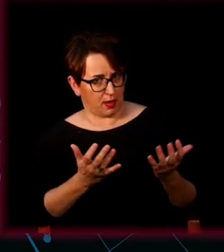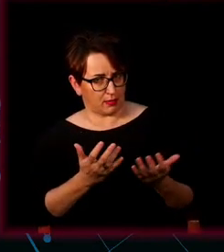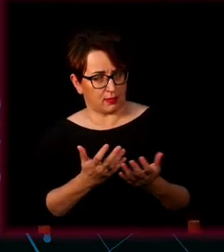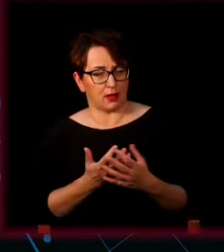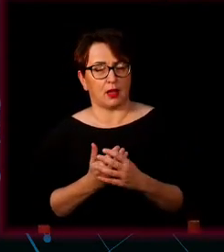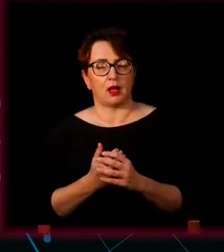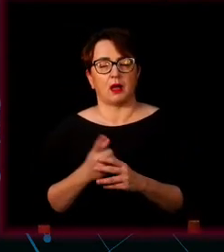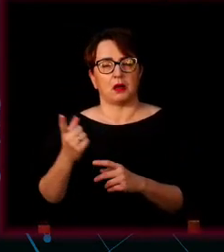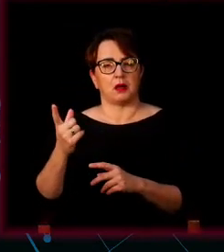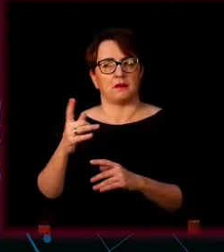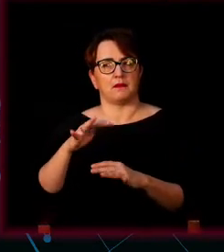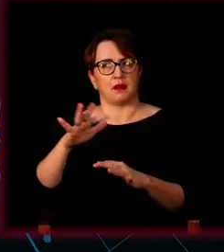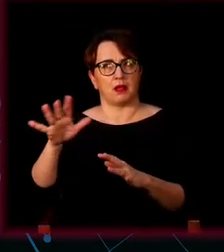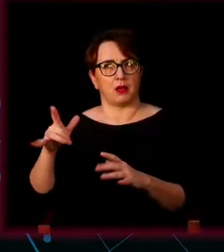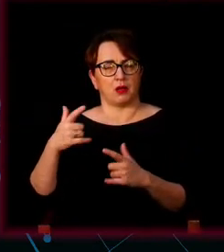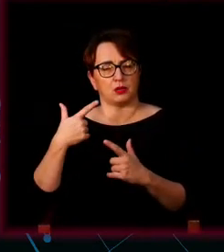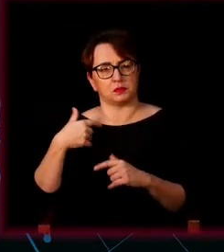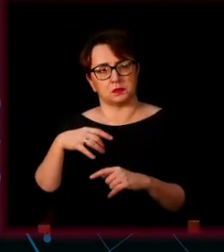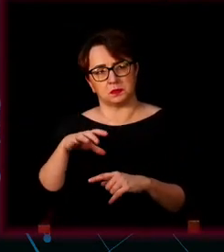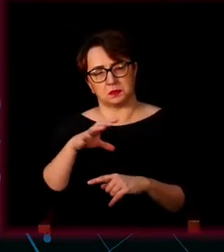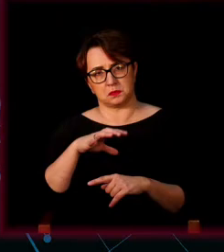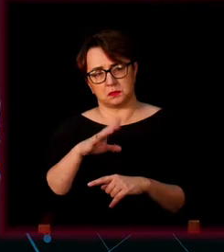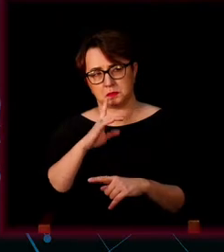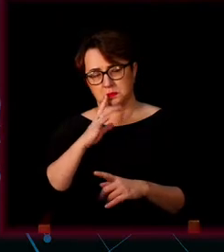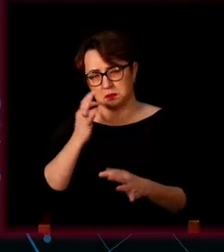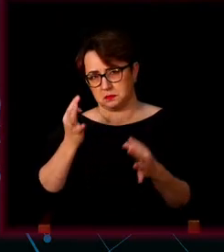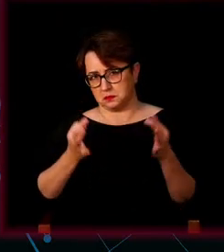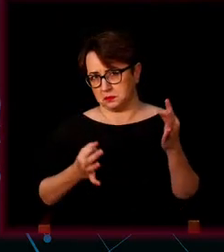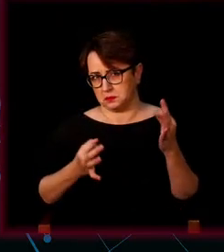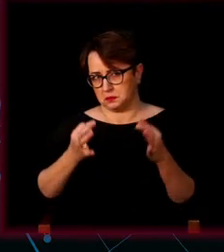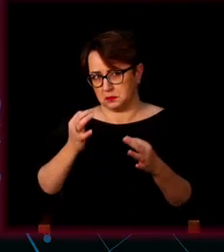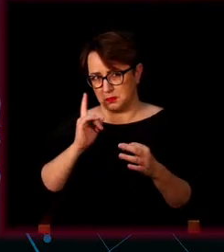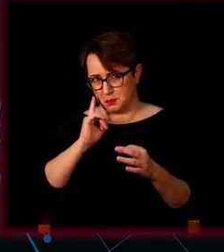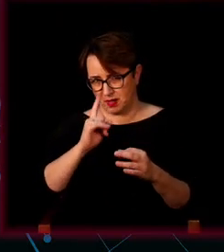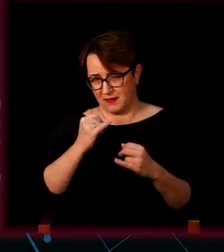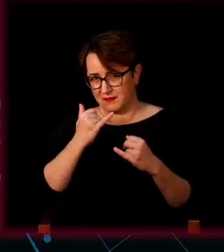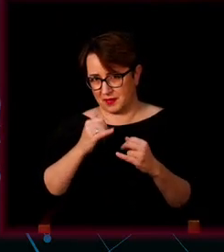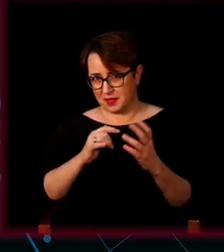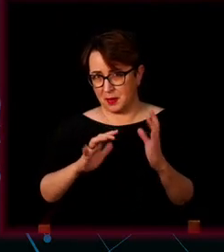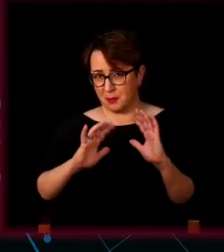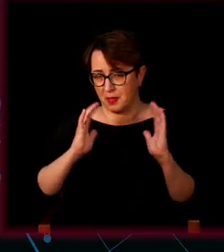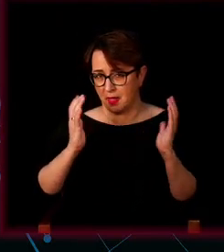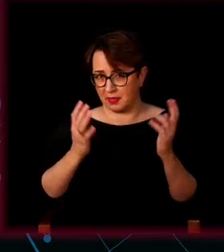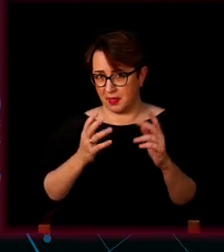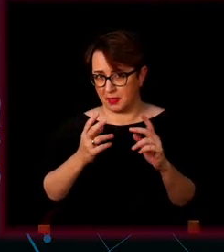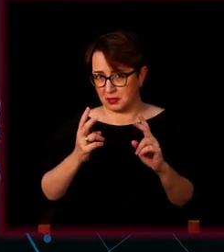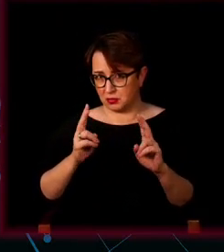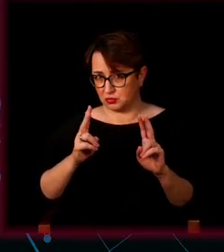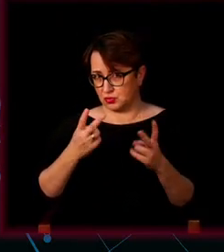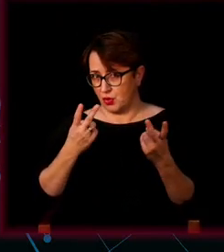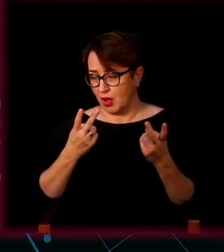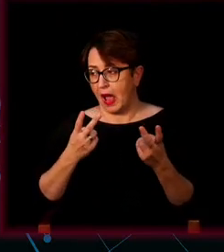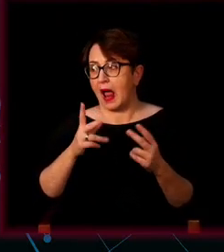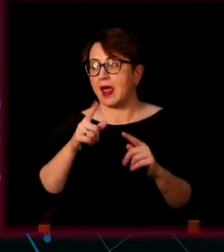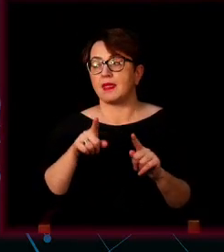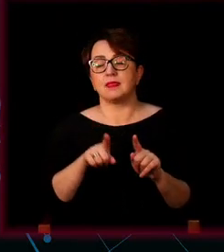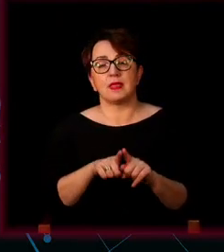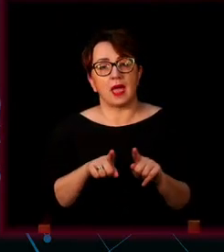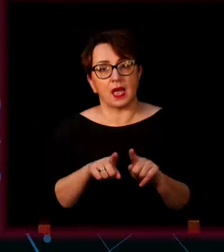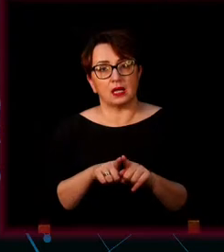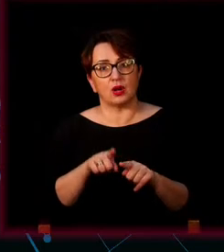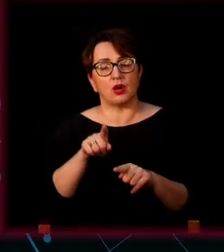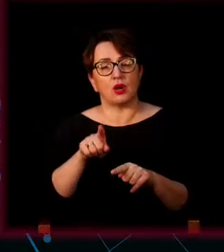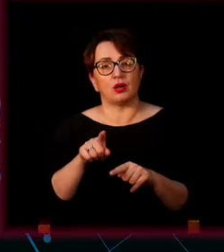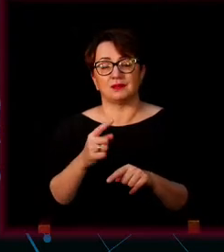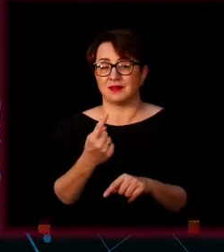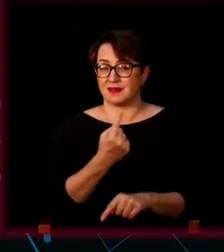też przez wielu jest w ogóle poddawane wątpliwość, ten fakt, że on pochodzi z innej planety, no ale też przede wszystkim dosłownie i w przenośni